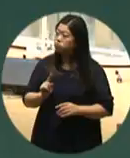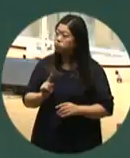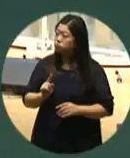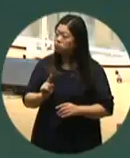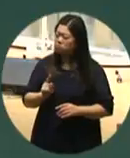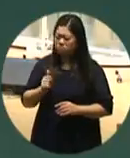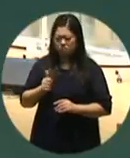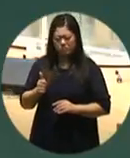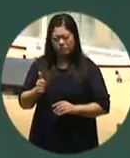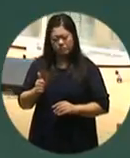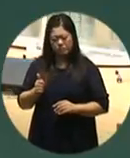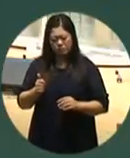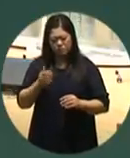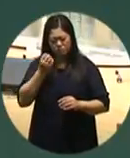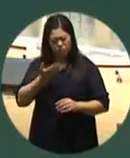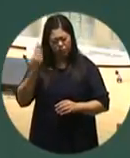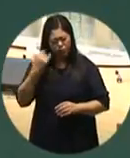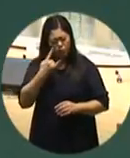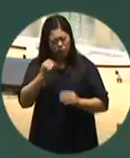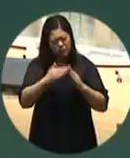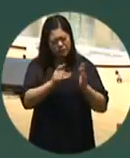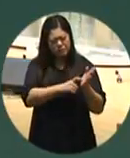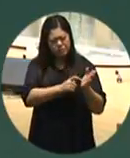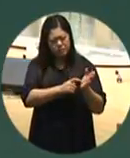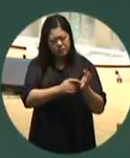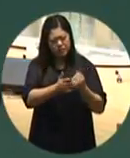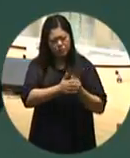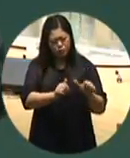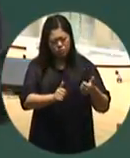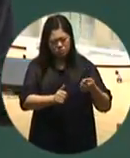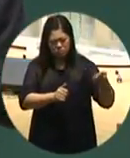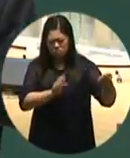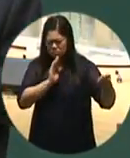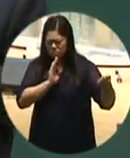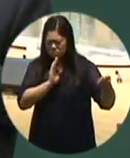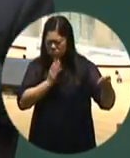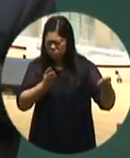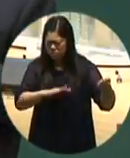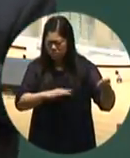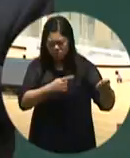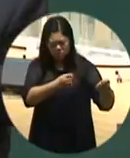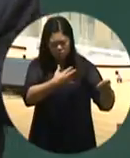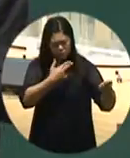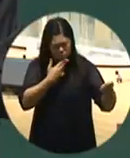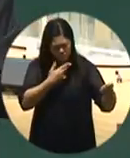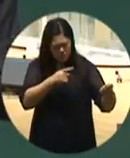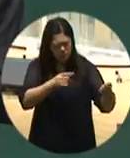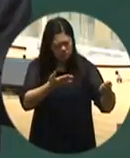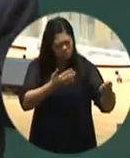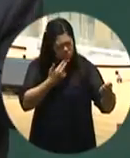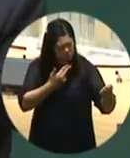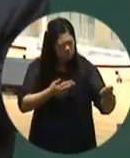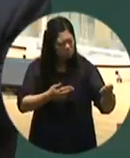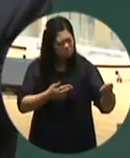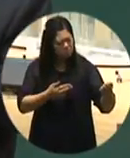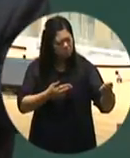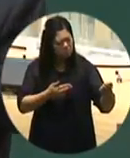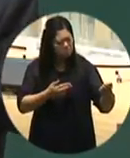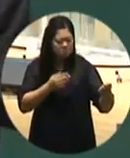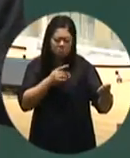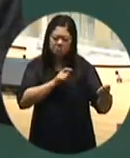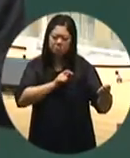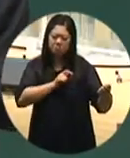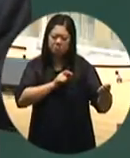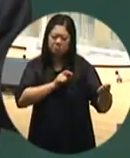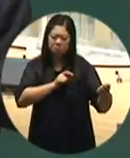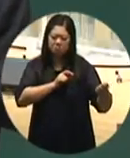이상하잖아요. Isn't that strange? 그러게 이제 거짓말한 거란 말이에요. So that means his wife was lying to him. 그래가지고 막 싸움을 하게 되고 막